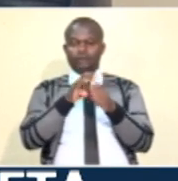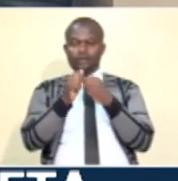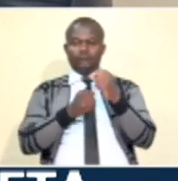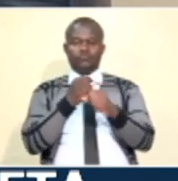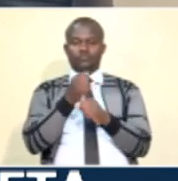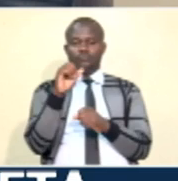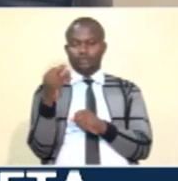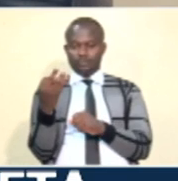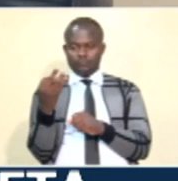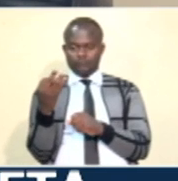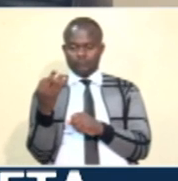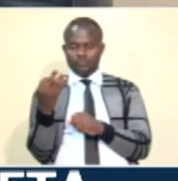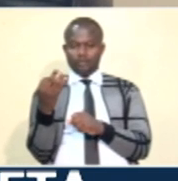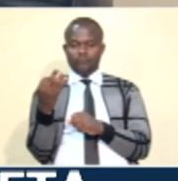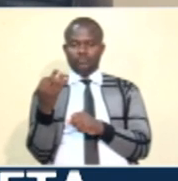3